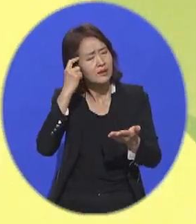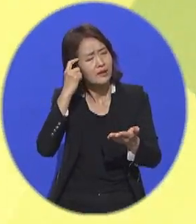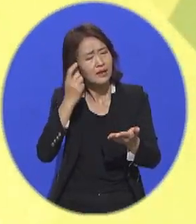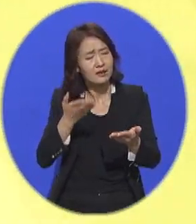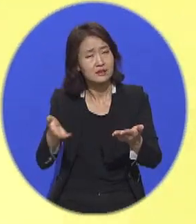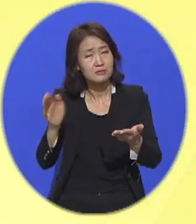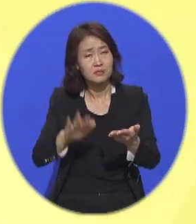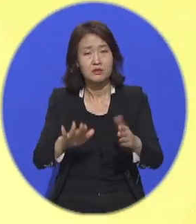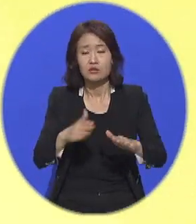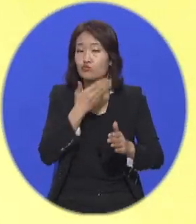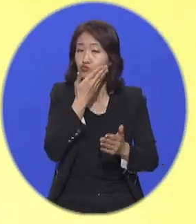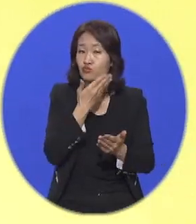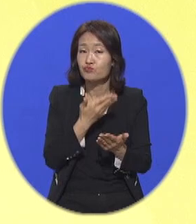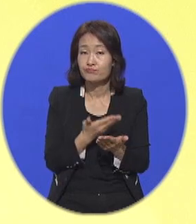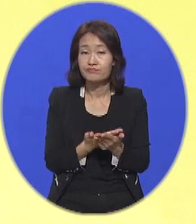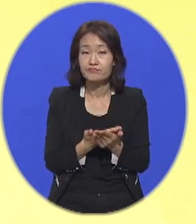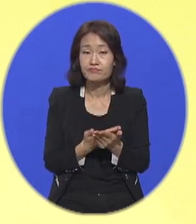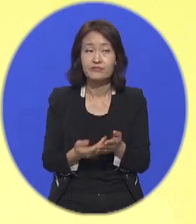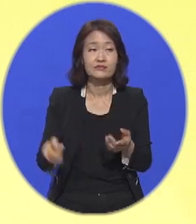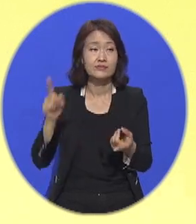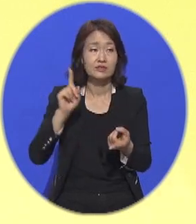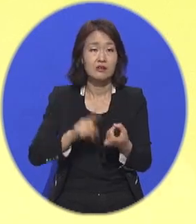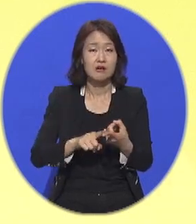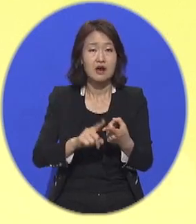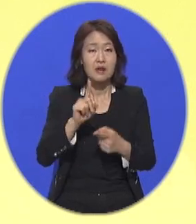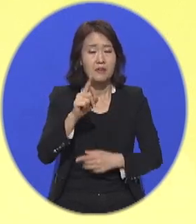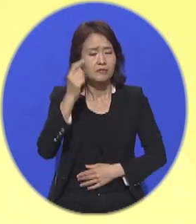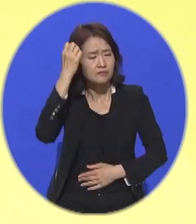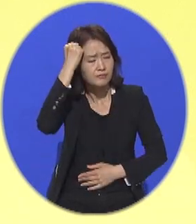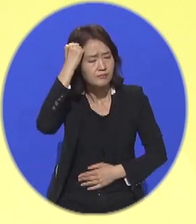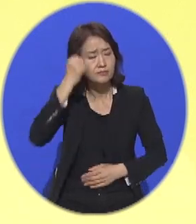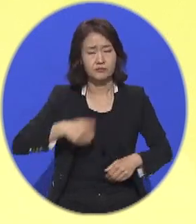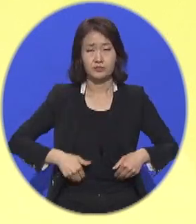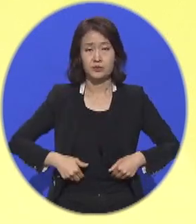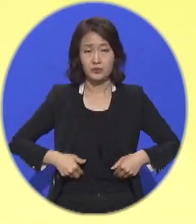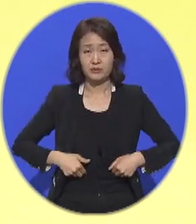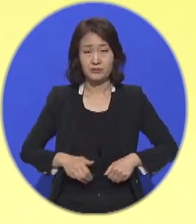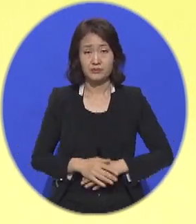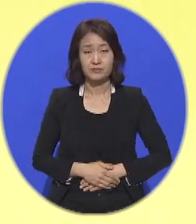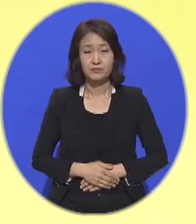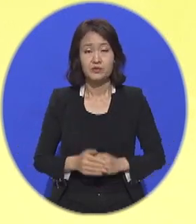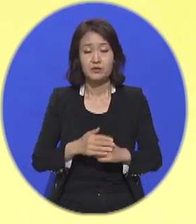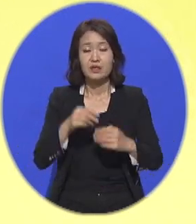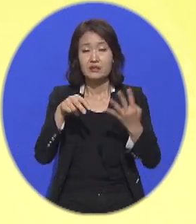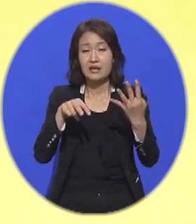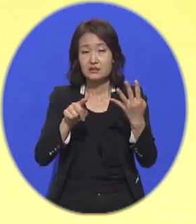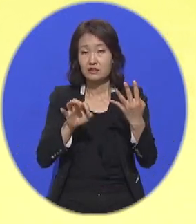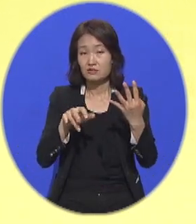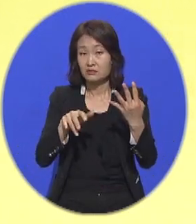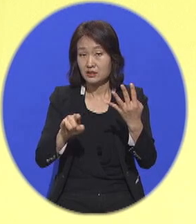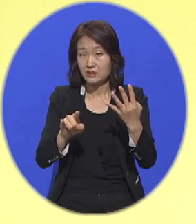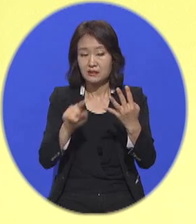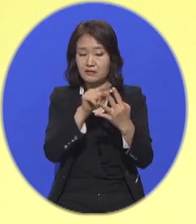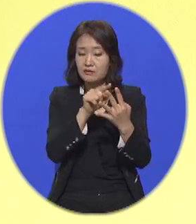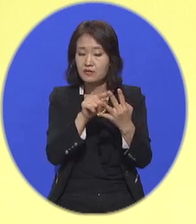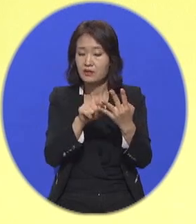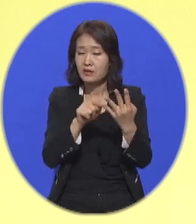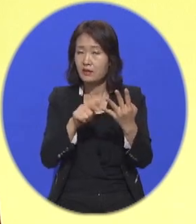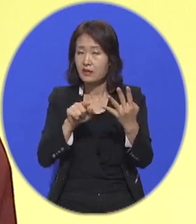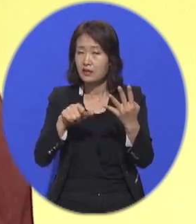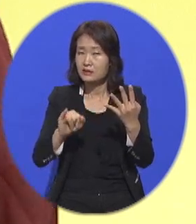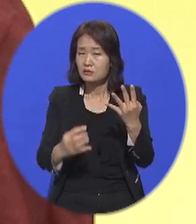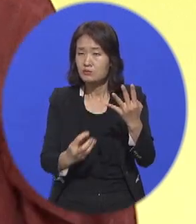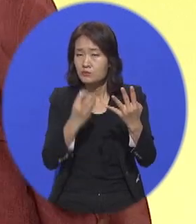그럼 이제 우리가 중요한 것은 그대로 한번 입력을 시켜 놓는 게 좋습니다. 그래서 이게 이제 사성제 네 가지 성스러운